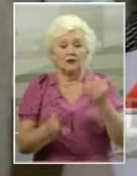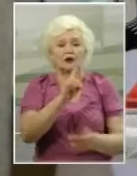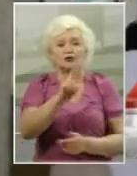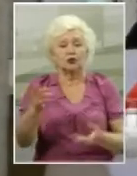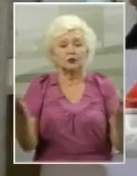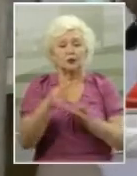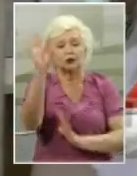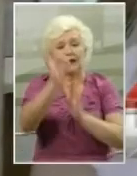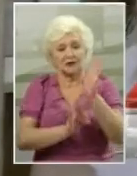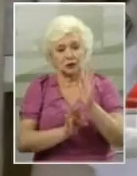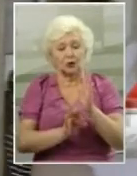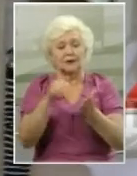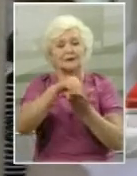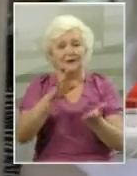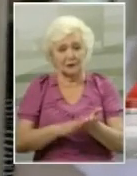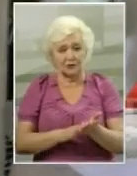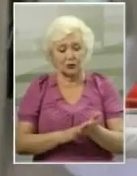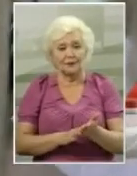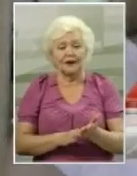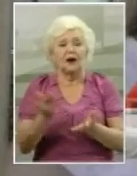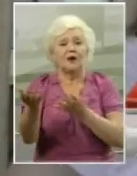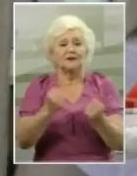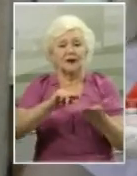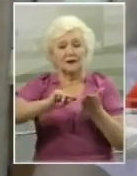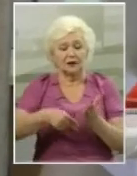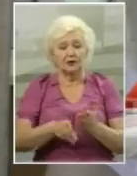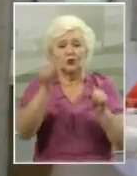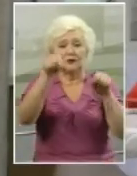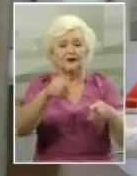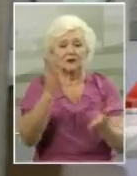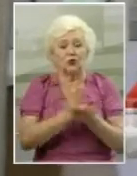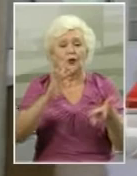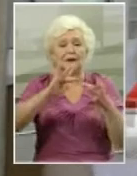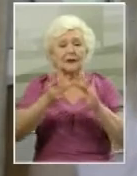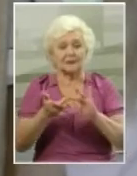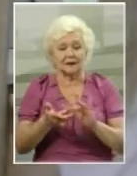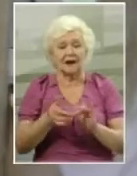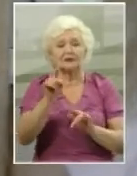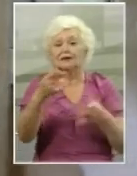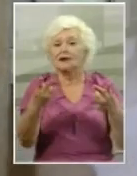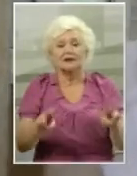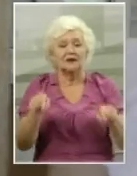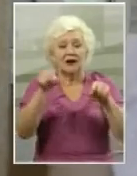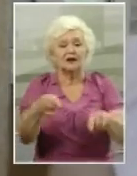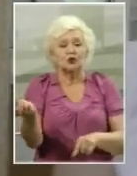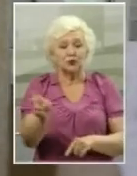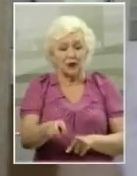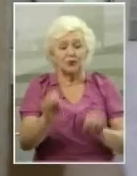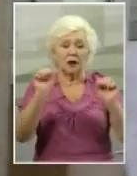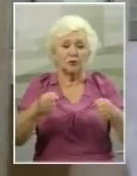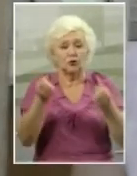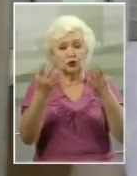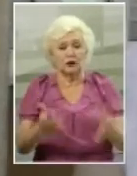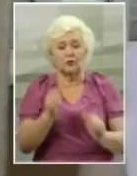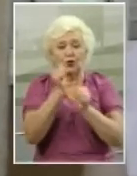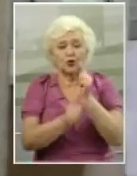потрібно терміново зареєструватися або взяти довідку, для цього є сайт. Не потрібно навіть сюди приходити, можна просто